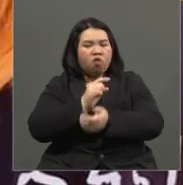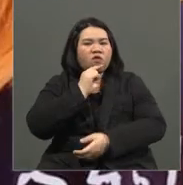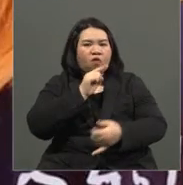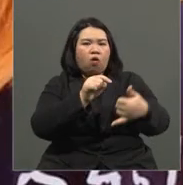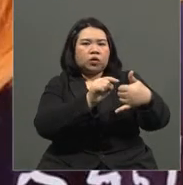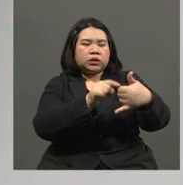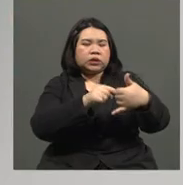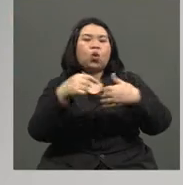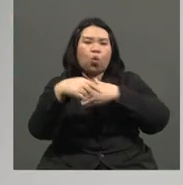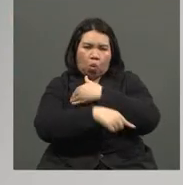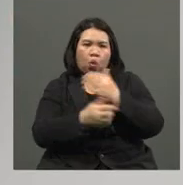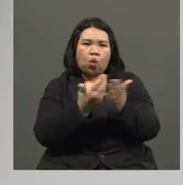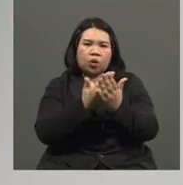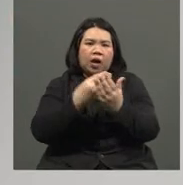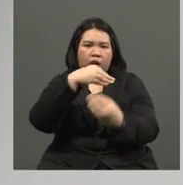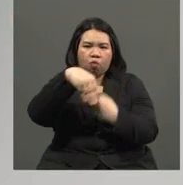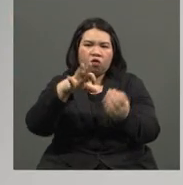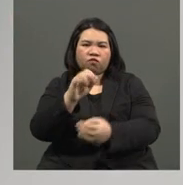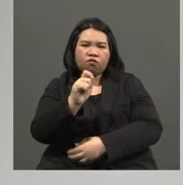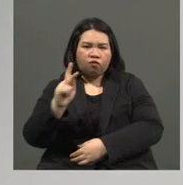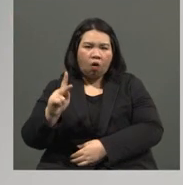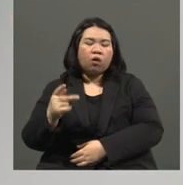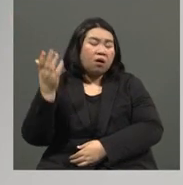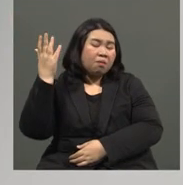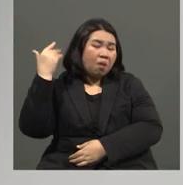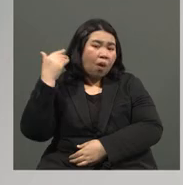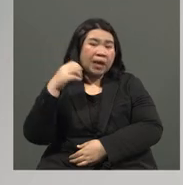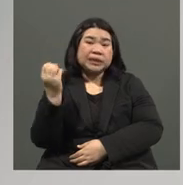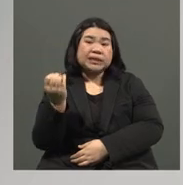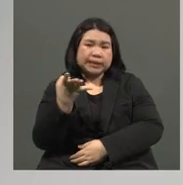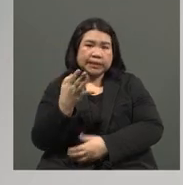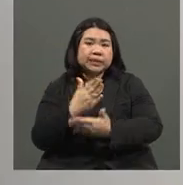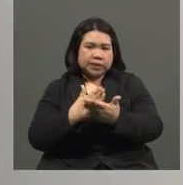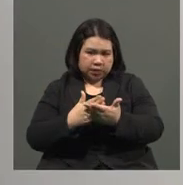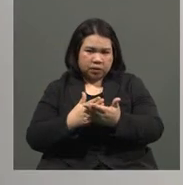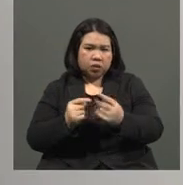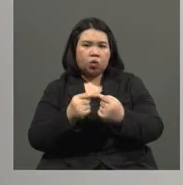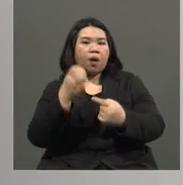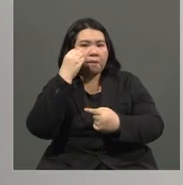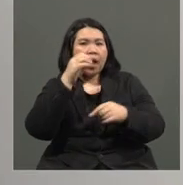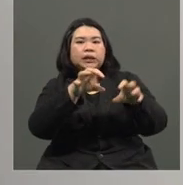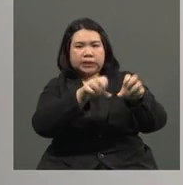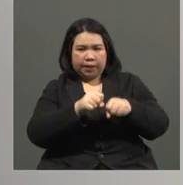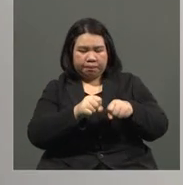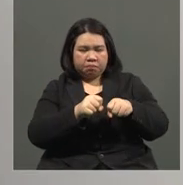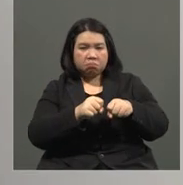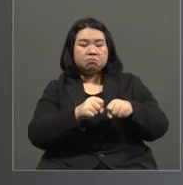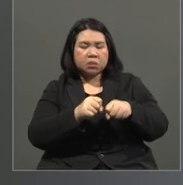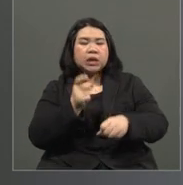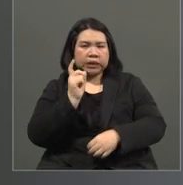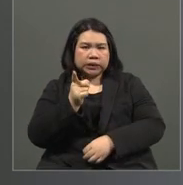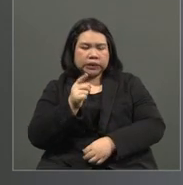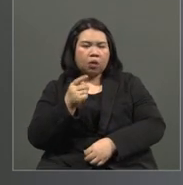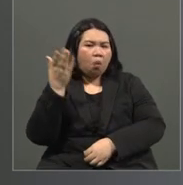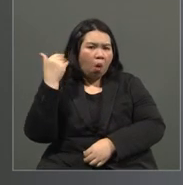และฟอกเงินก่อนเข้าสกัดจับผู้ต้องหาเมื่อประมาณ 4:30นของเมื่อวานนี้ที่ย่านคูคตปทุมธานีเขาบอกว่าหลังจาก